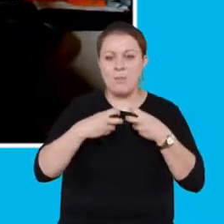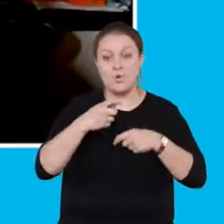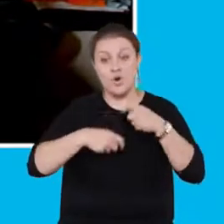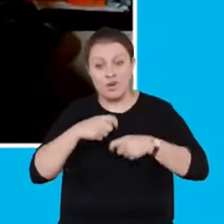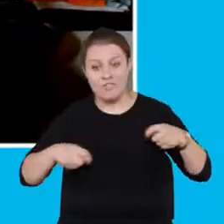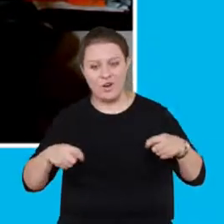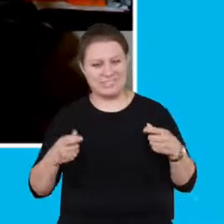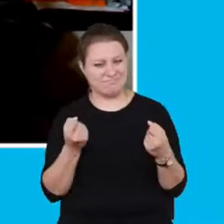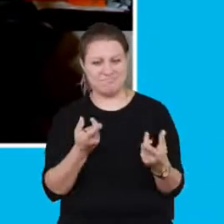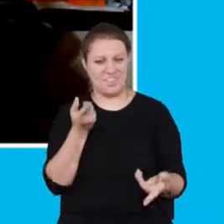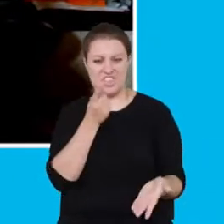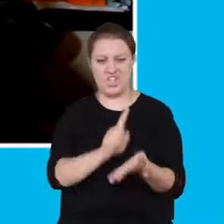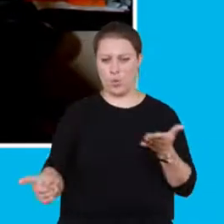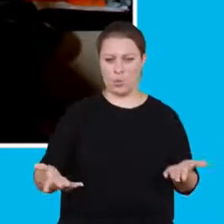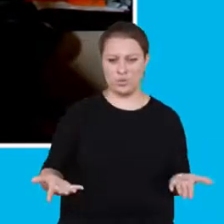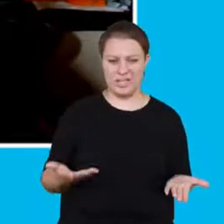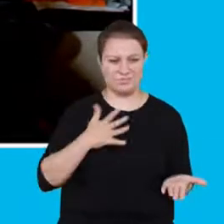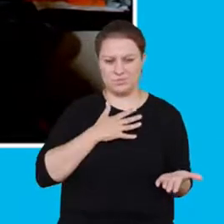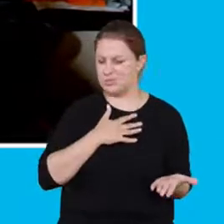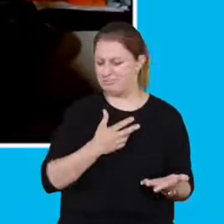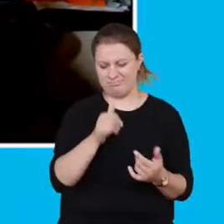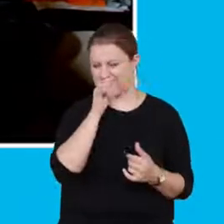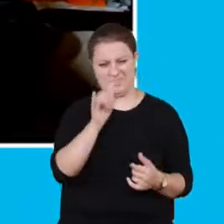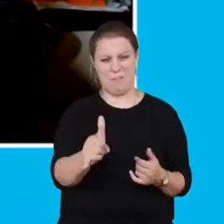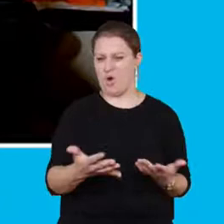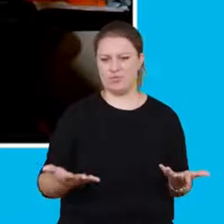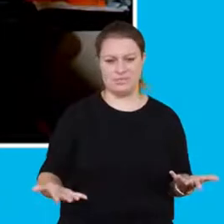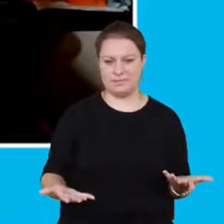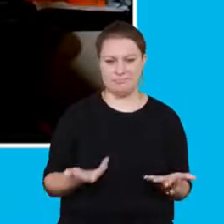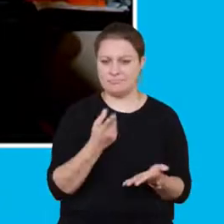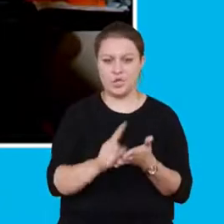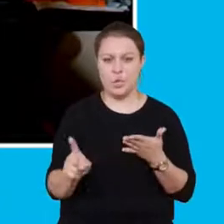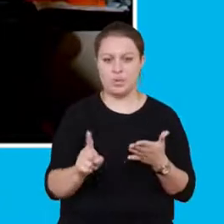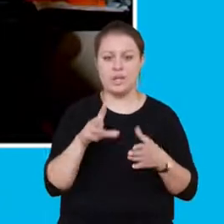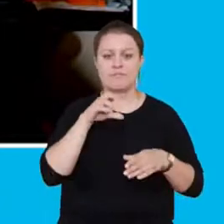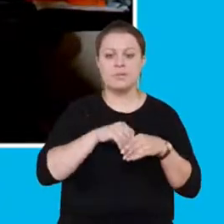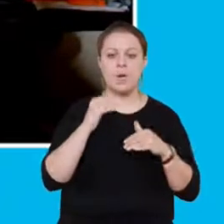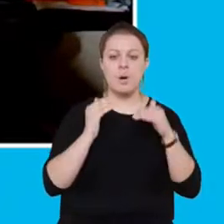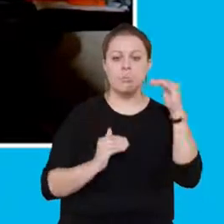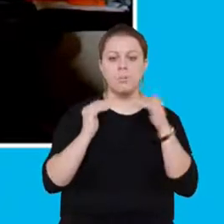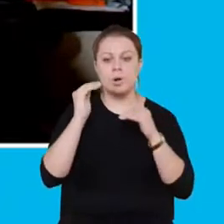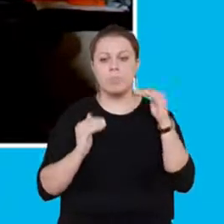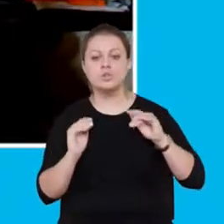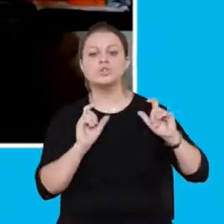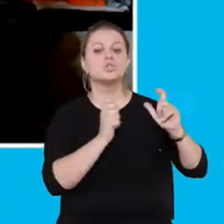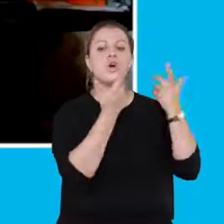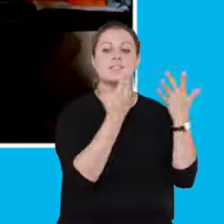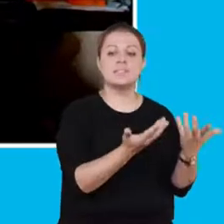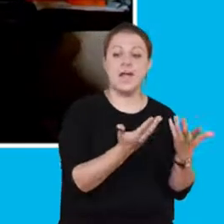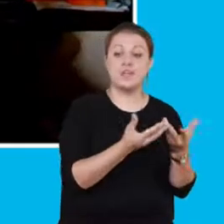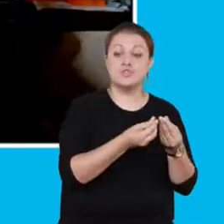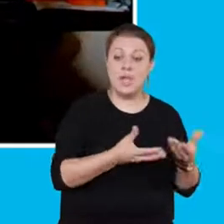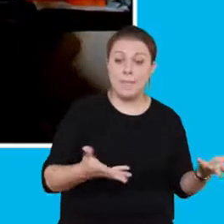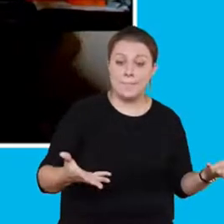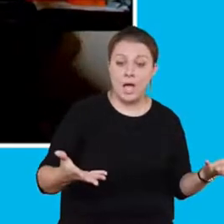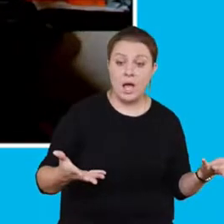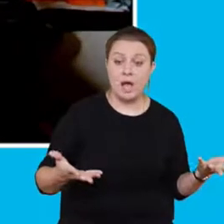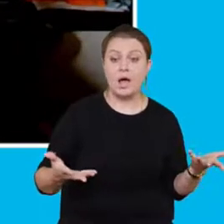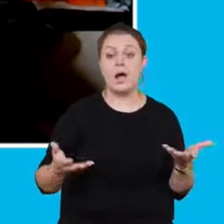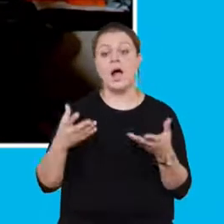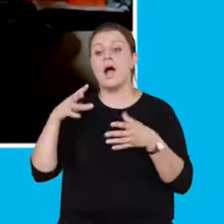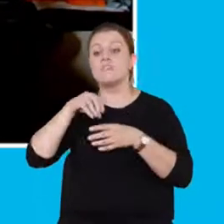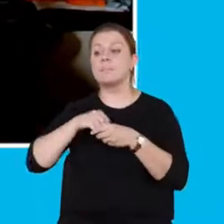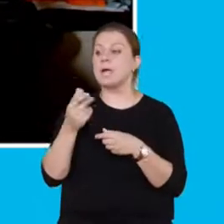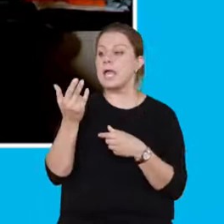sposobu przy tej sytuacji właśnie proporcji między pożądającymi ziemi a